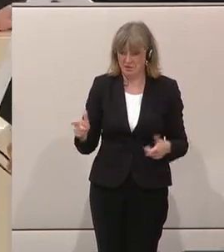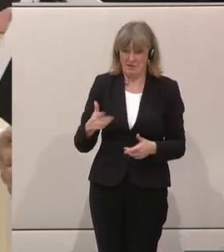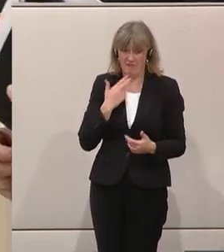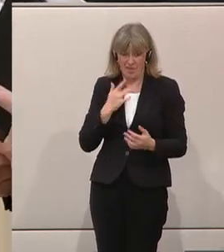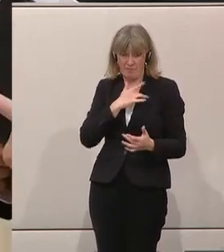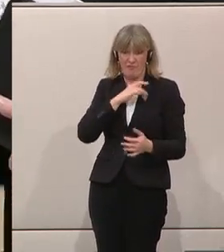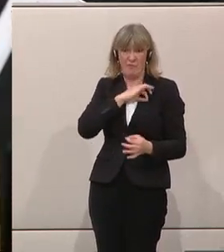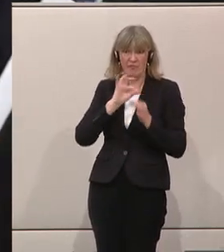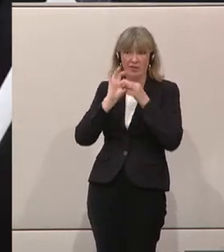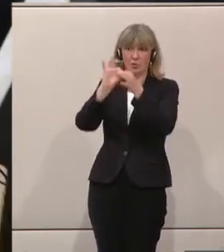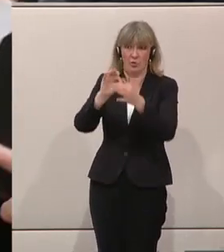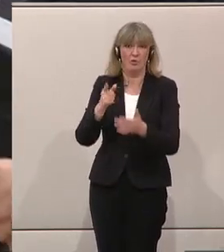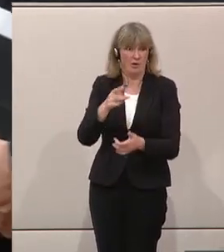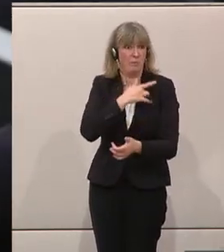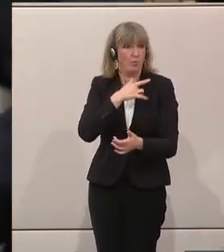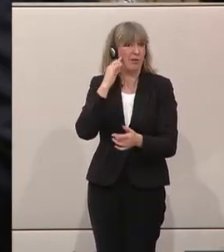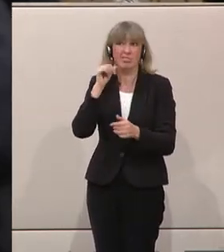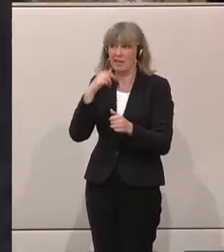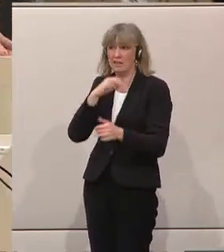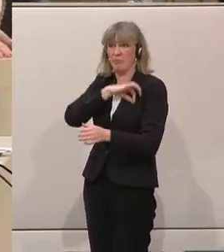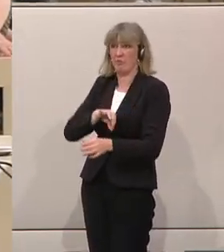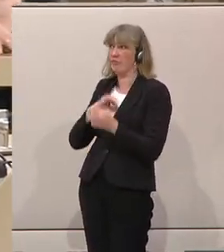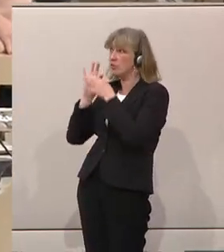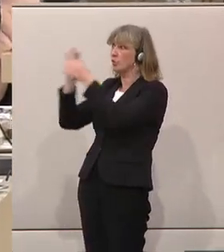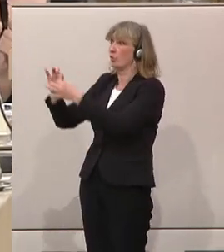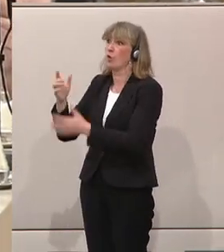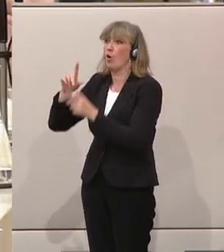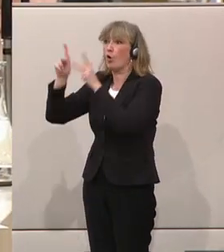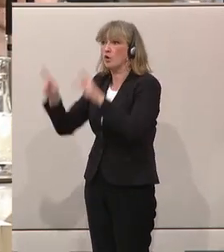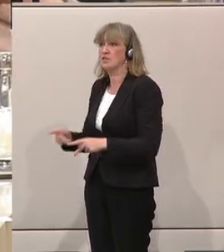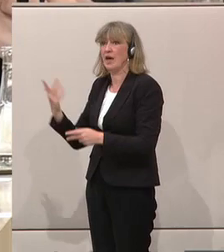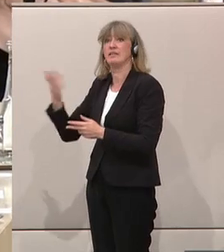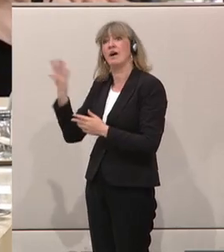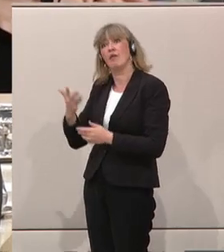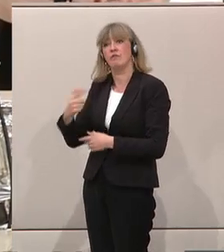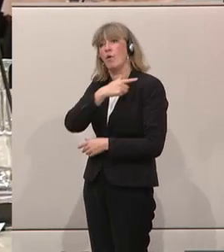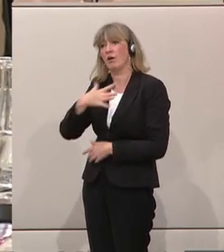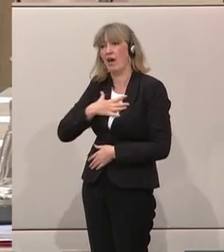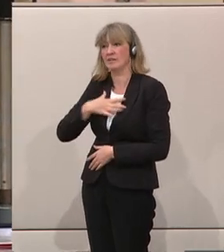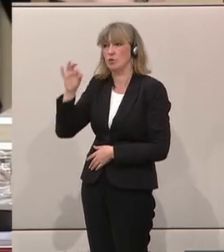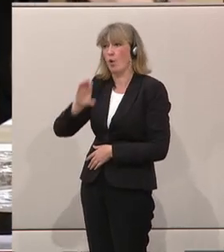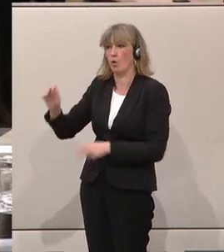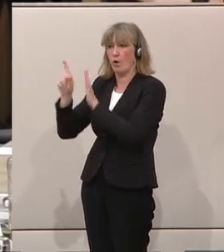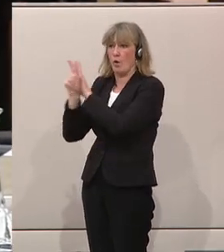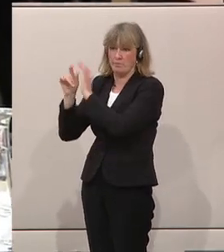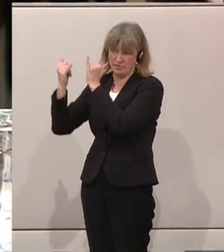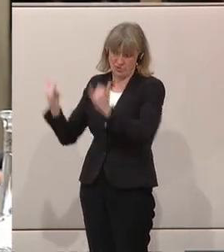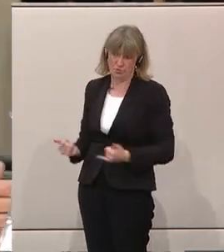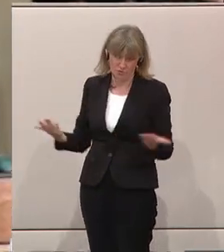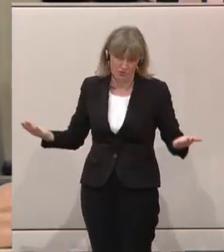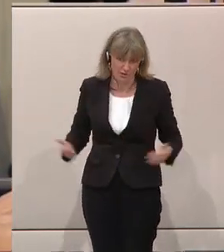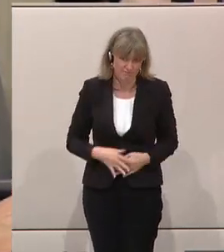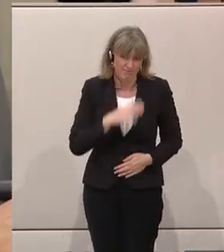Bürgerinnen und Bürger und nicht Konzerne in Kanada oder europäische Lobbyinstitutionen. Vielen Dank.